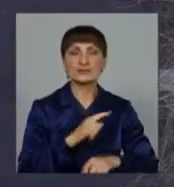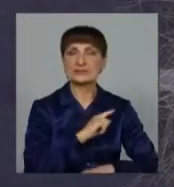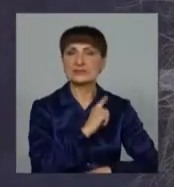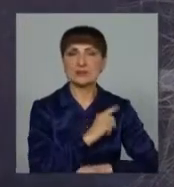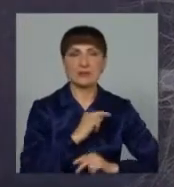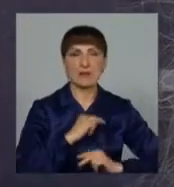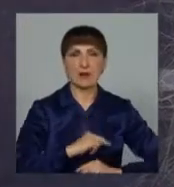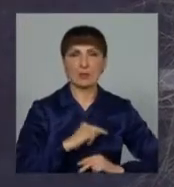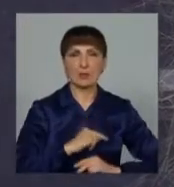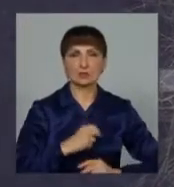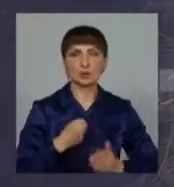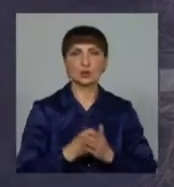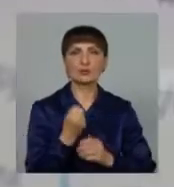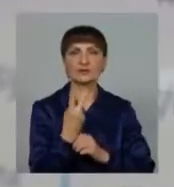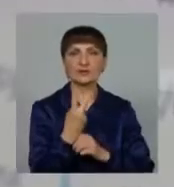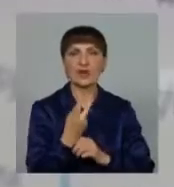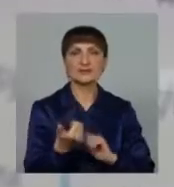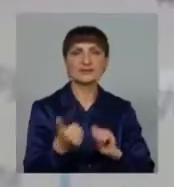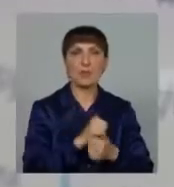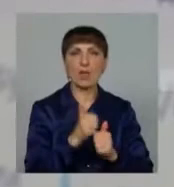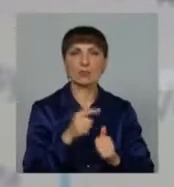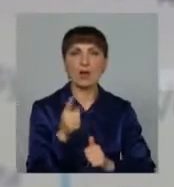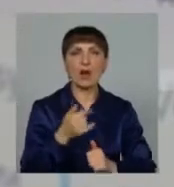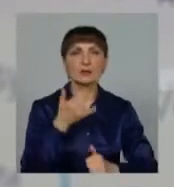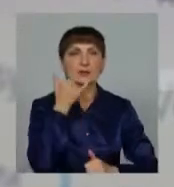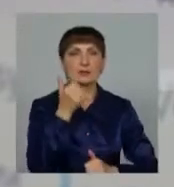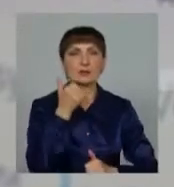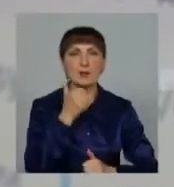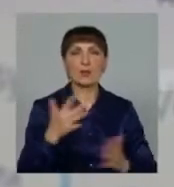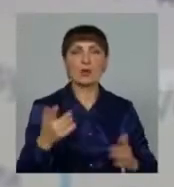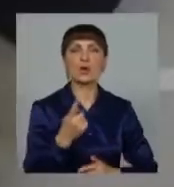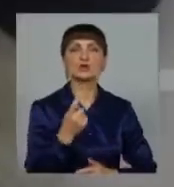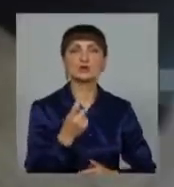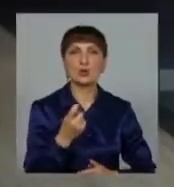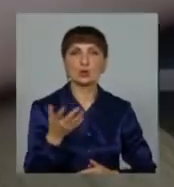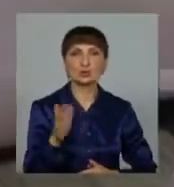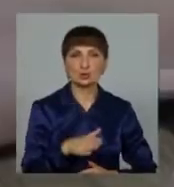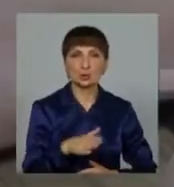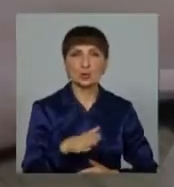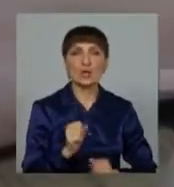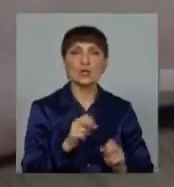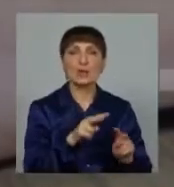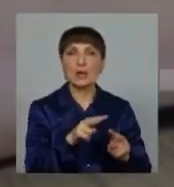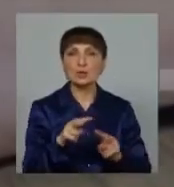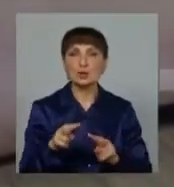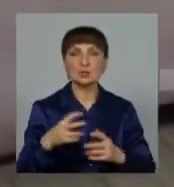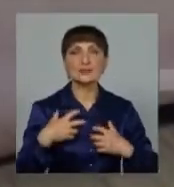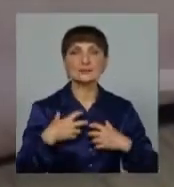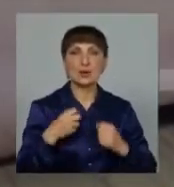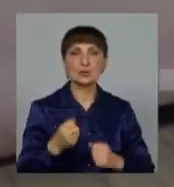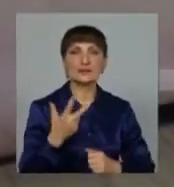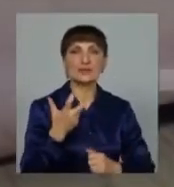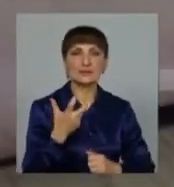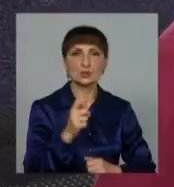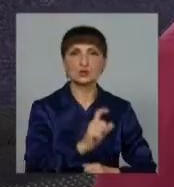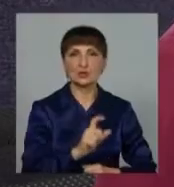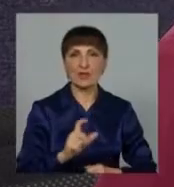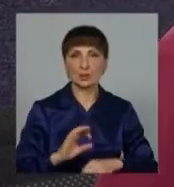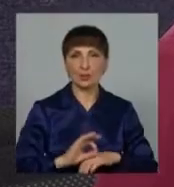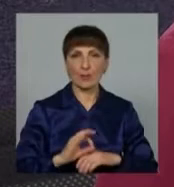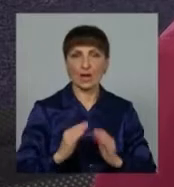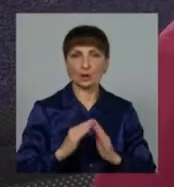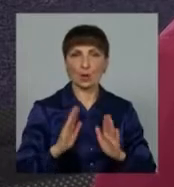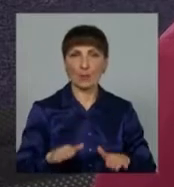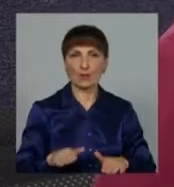на прочность. За 12-часовую смену она обрабатывает более 100 обращений и ведет мониторинг за здоровьем порядка 300 пациентов. К